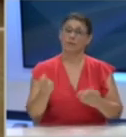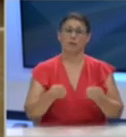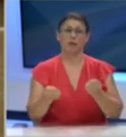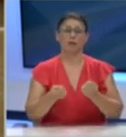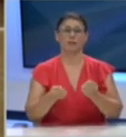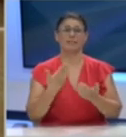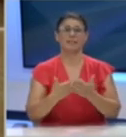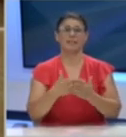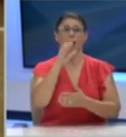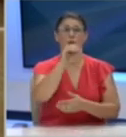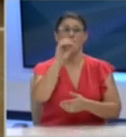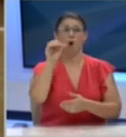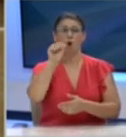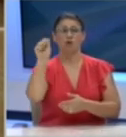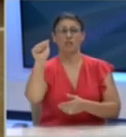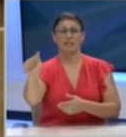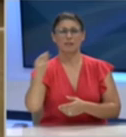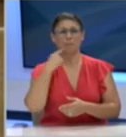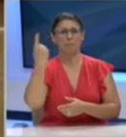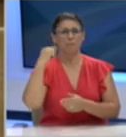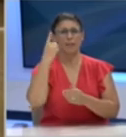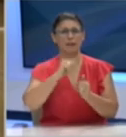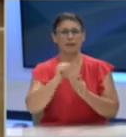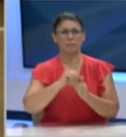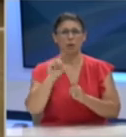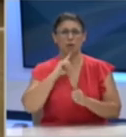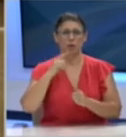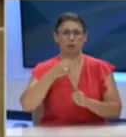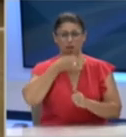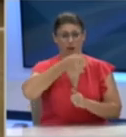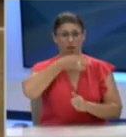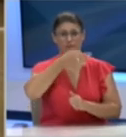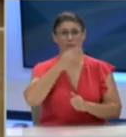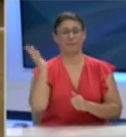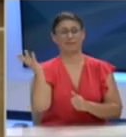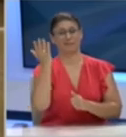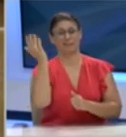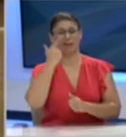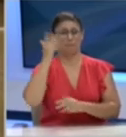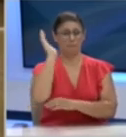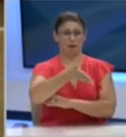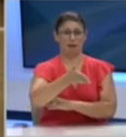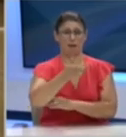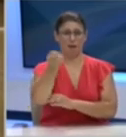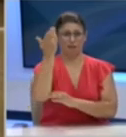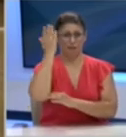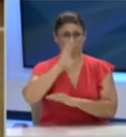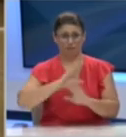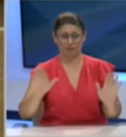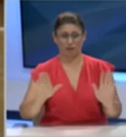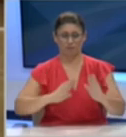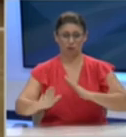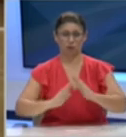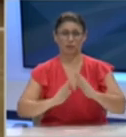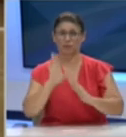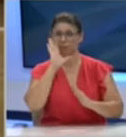ΟΣΑ που ανέφερα πριν από ένα μήνα, όταν αποκαθήλασαν το αφήγημά σας ότι τάχα χτυπάτε την ακρίβεια και ότι προστατεύετε